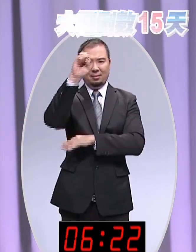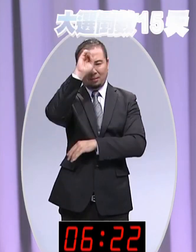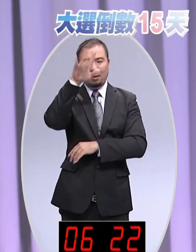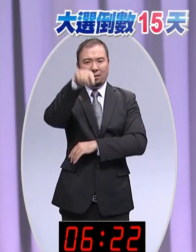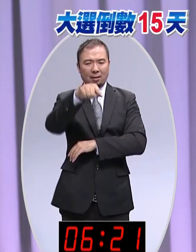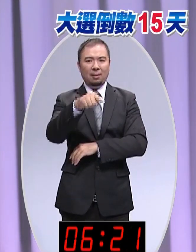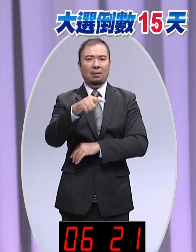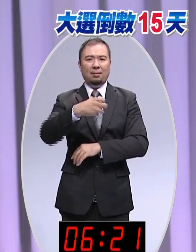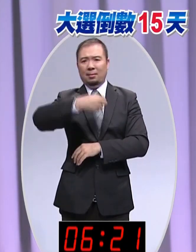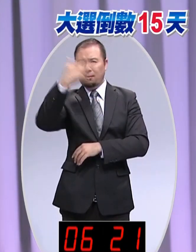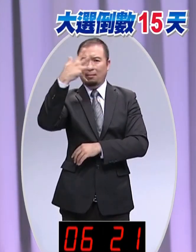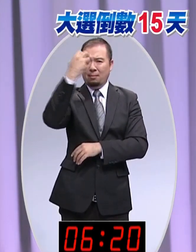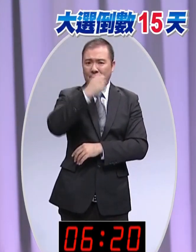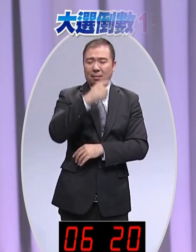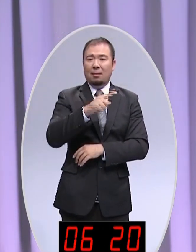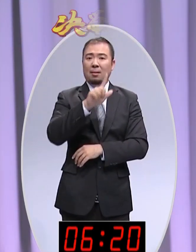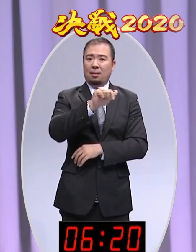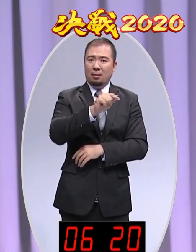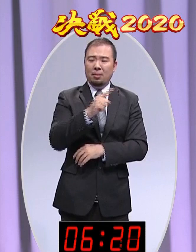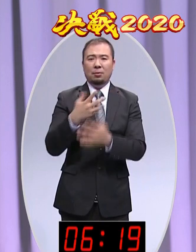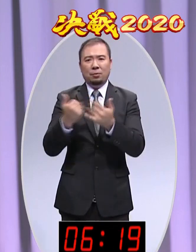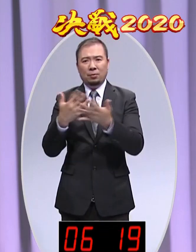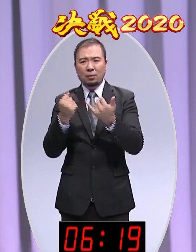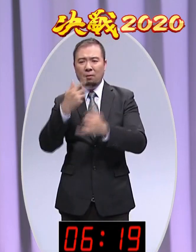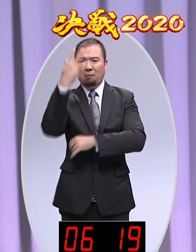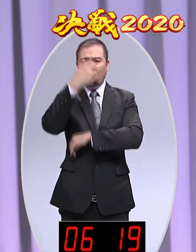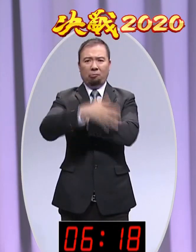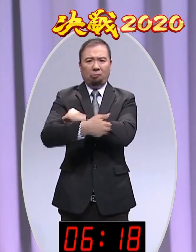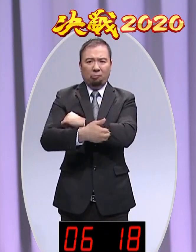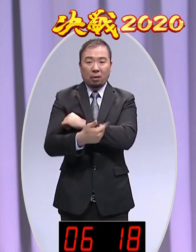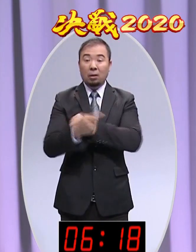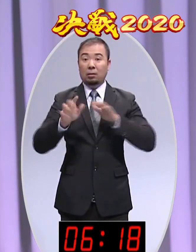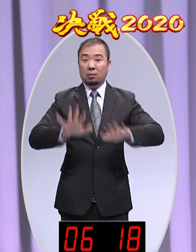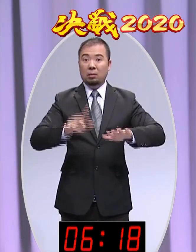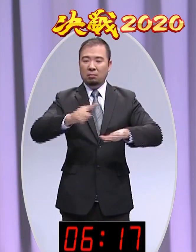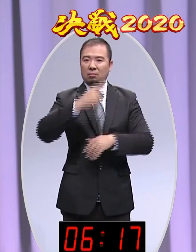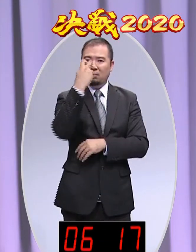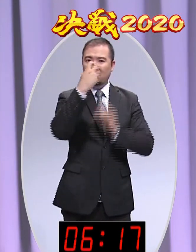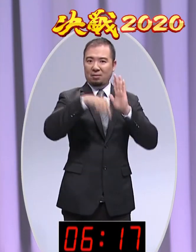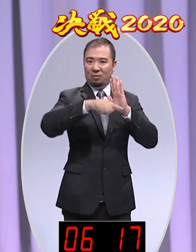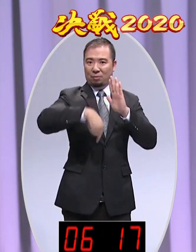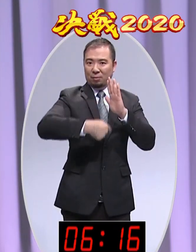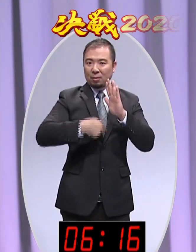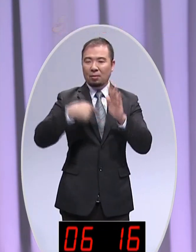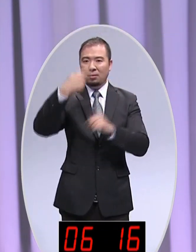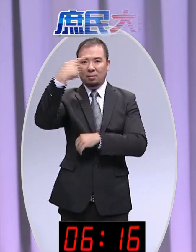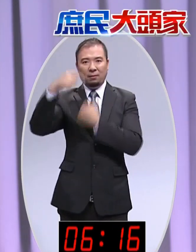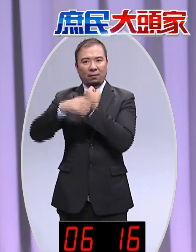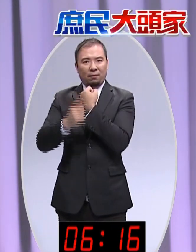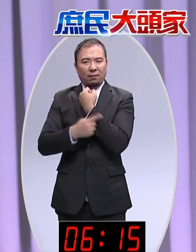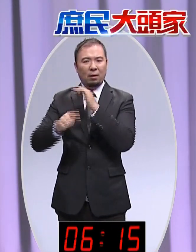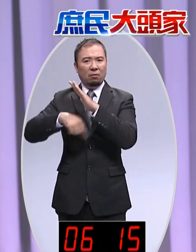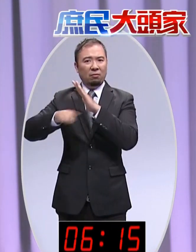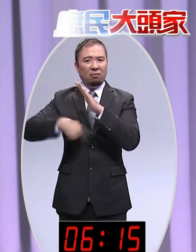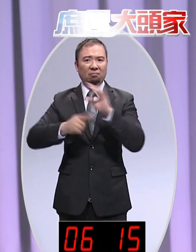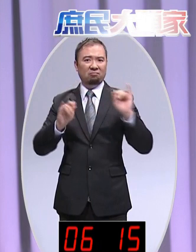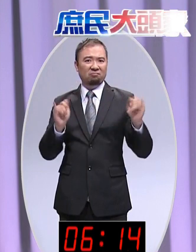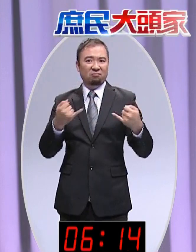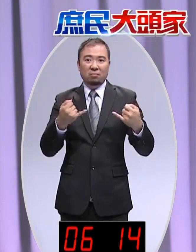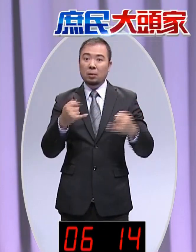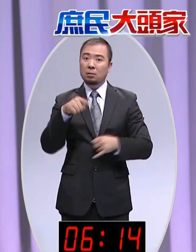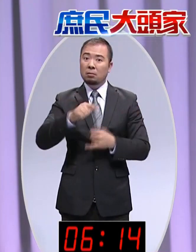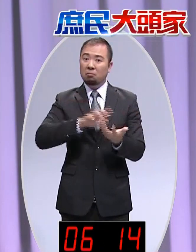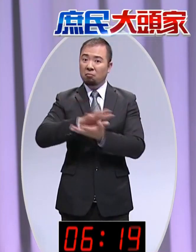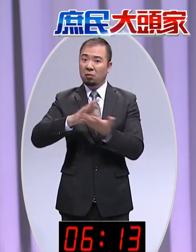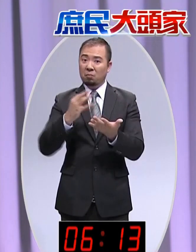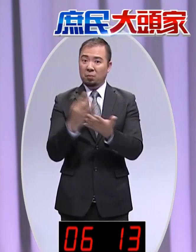劳资对立、师生对立，现在连监察院跟司法院都起了对立，这还不乱吗？第